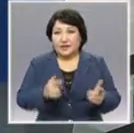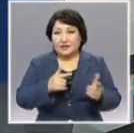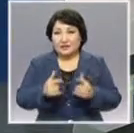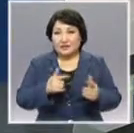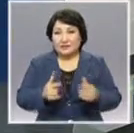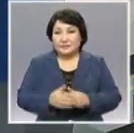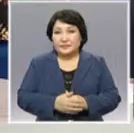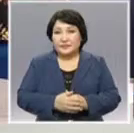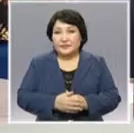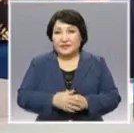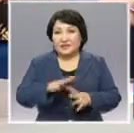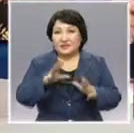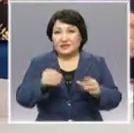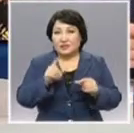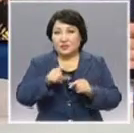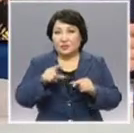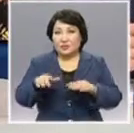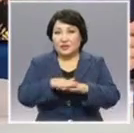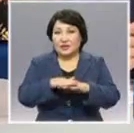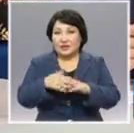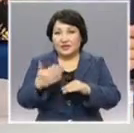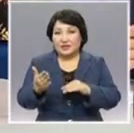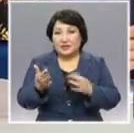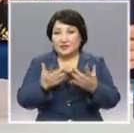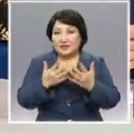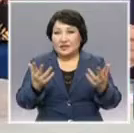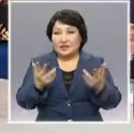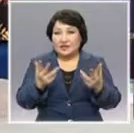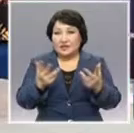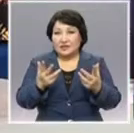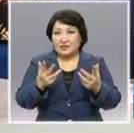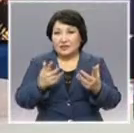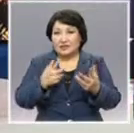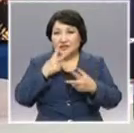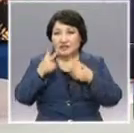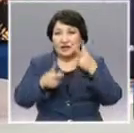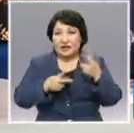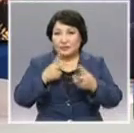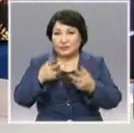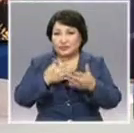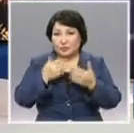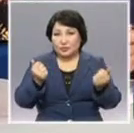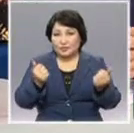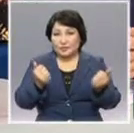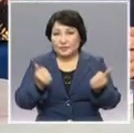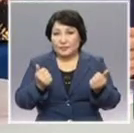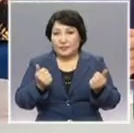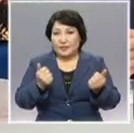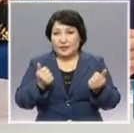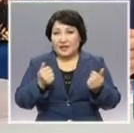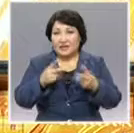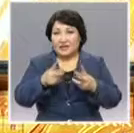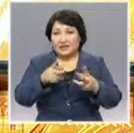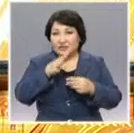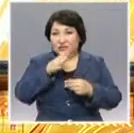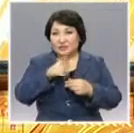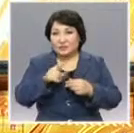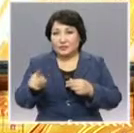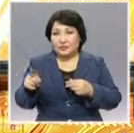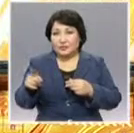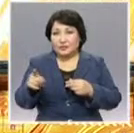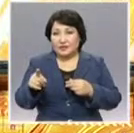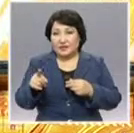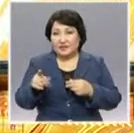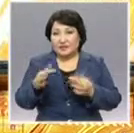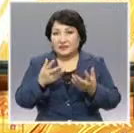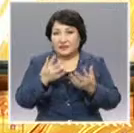Жалпы тұрғындар тарапынан ешқандай шағымдар жоқ қой? Жылу маусымына байланысты. Жылу маусымына жайында только бағанағы екі үй жайында